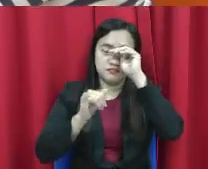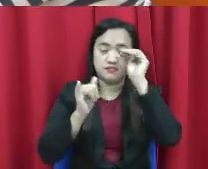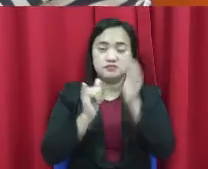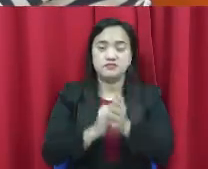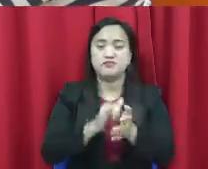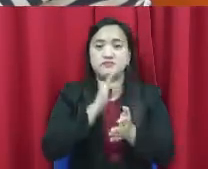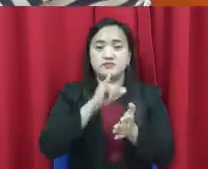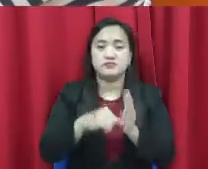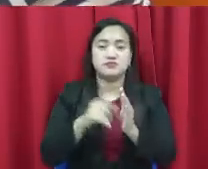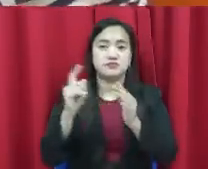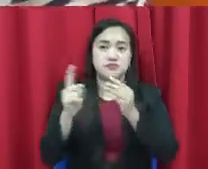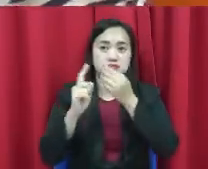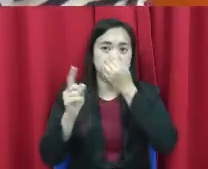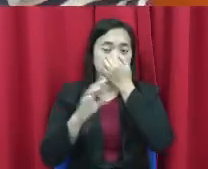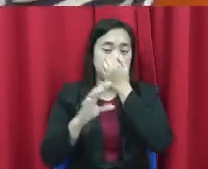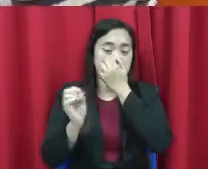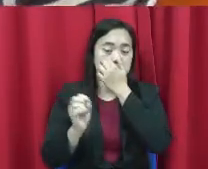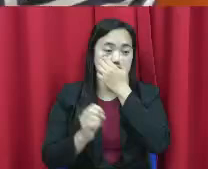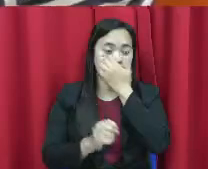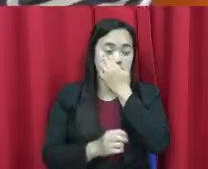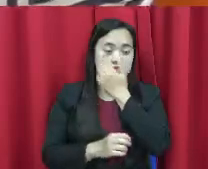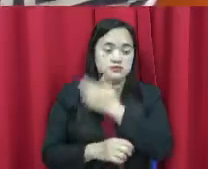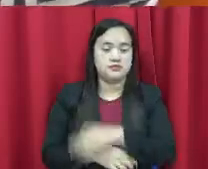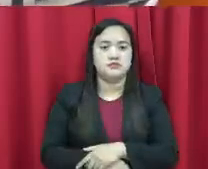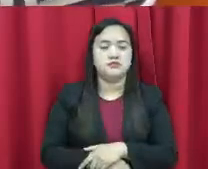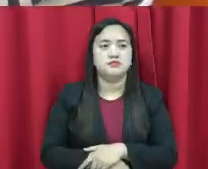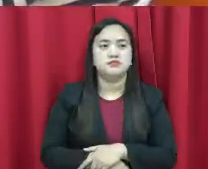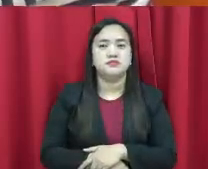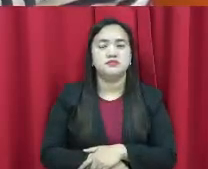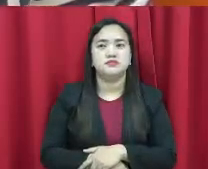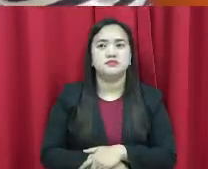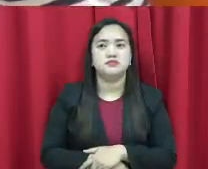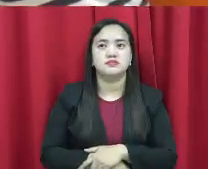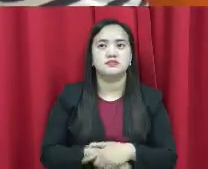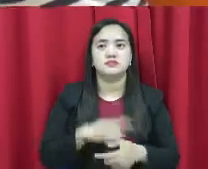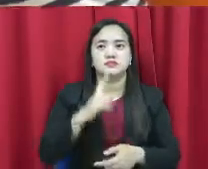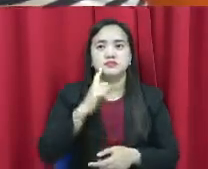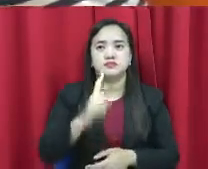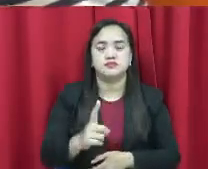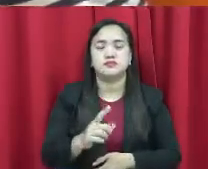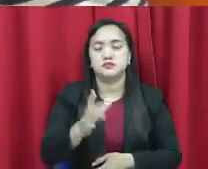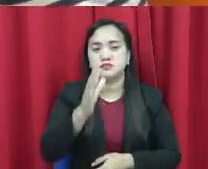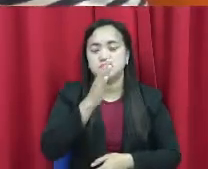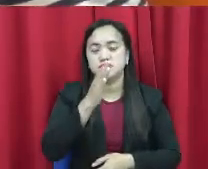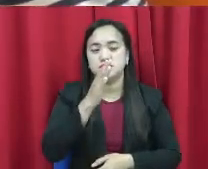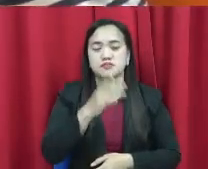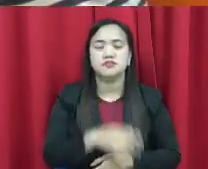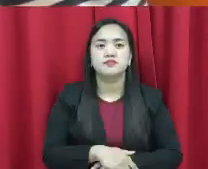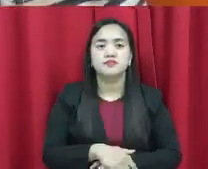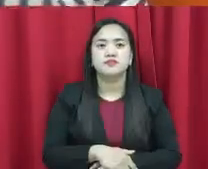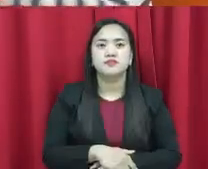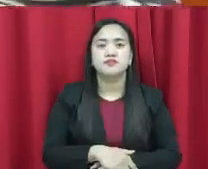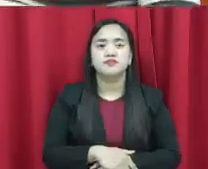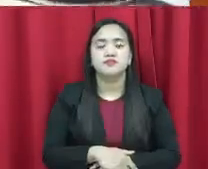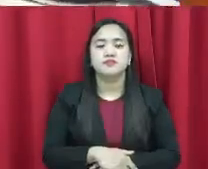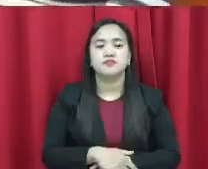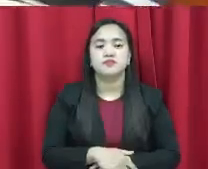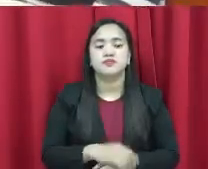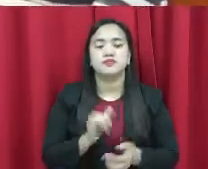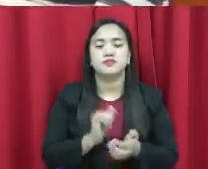na para tayo ay ah makapagsabi at makapag laki sa iba na may ganito akong